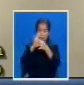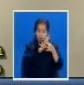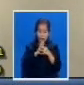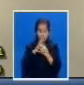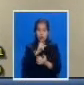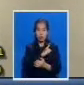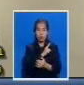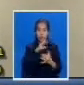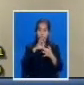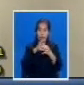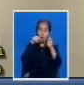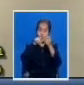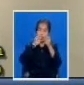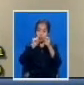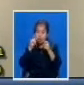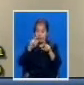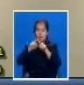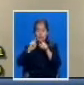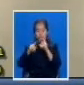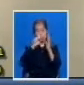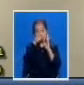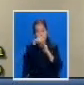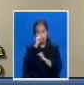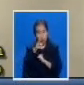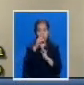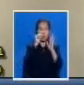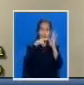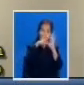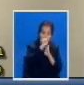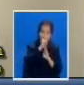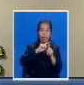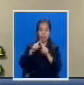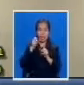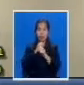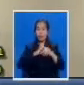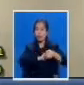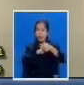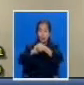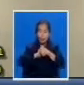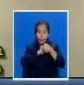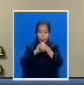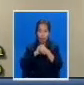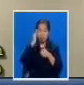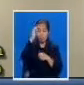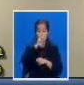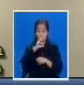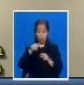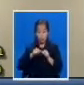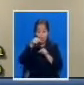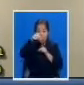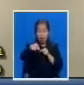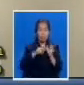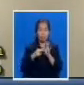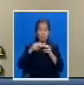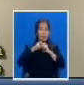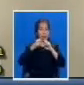กรท้องถิ่นในจังหวัดในปริมณฑลเนี่ยสามารถมาทำงานร่วมกันแล้วก็ระบบที่ต่อขยายไปไม่เป็นปัญหาสำหรับผู้โดยส